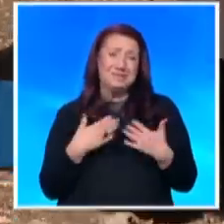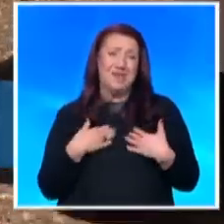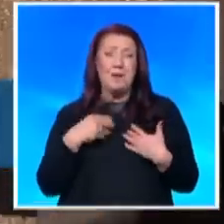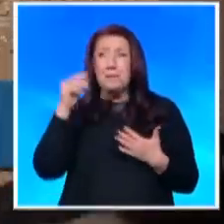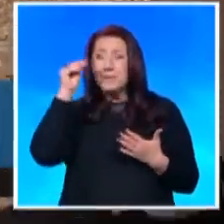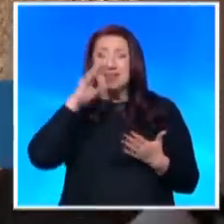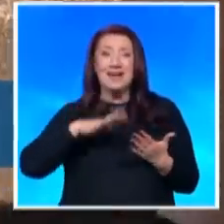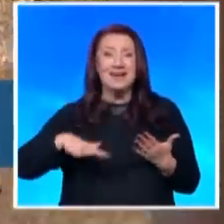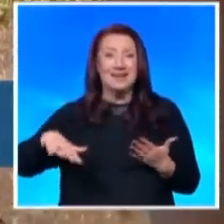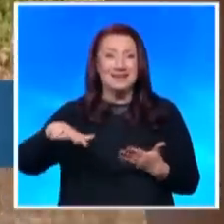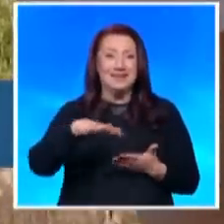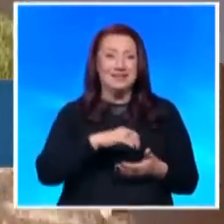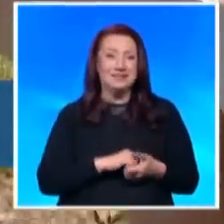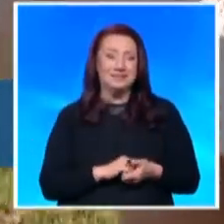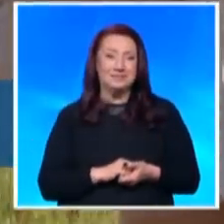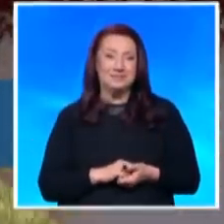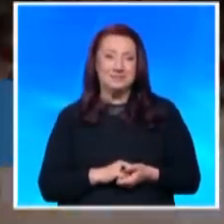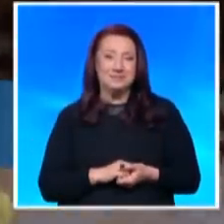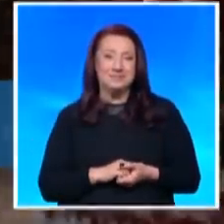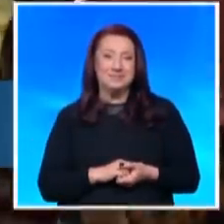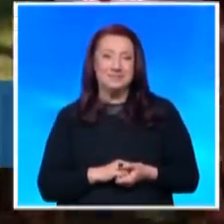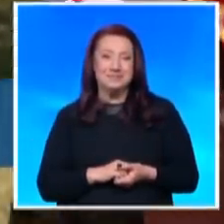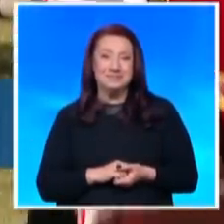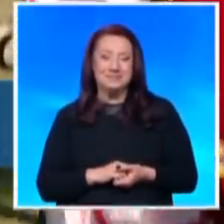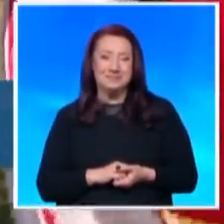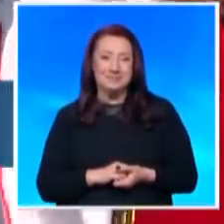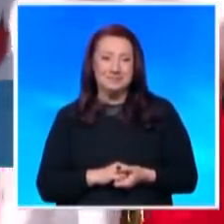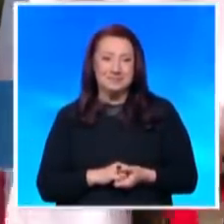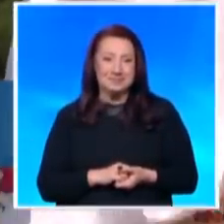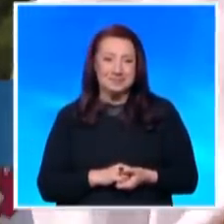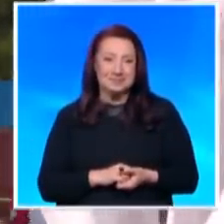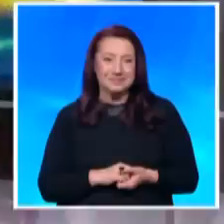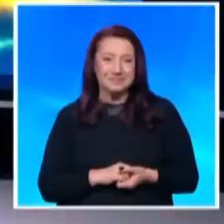За BTV новините от Република Южна Африка. Гергана Венкова.